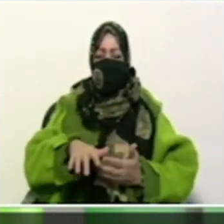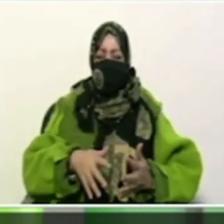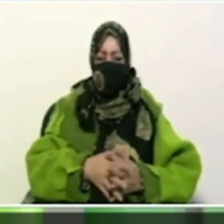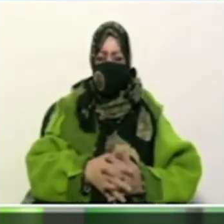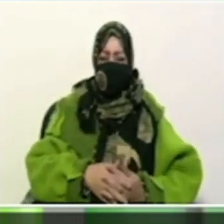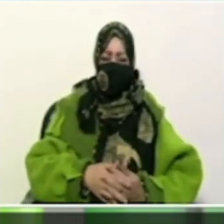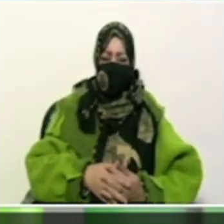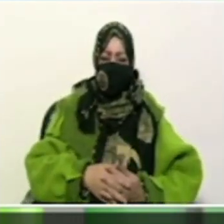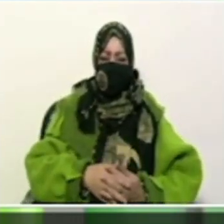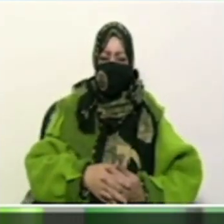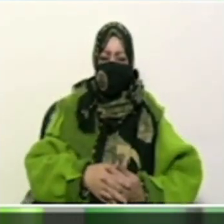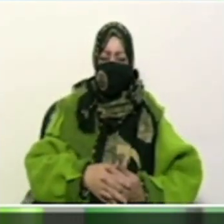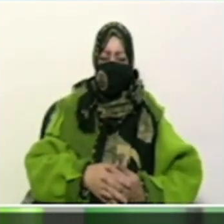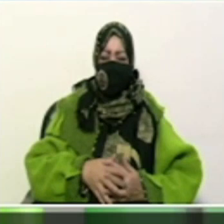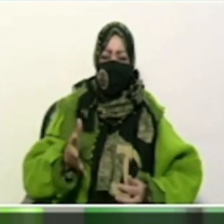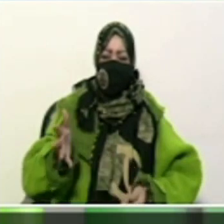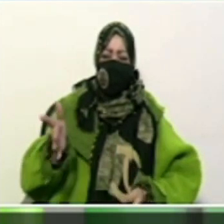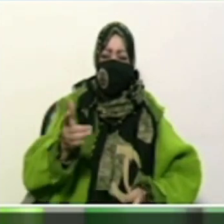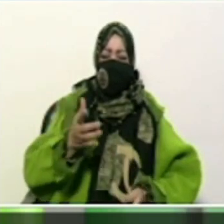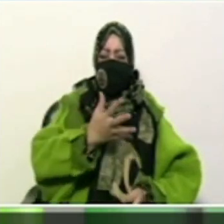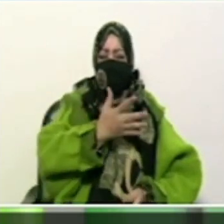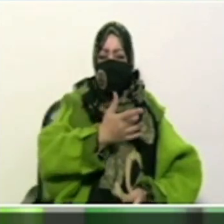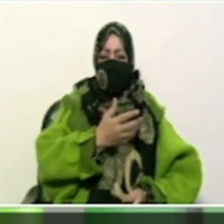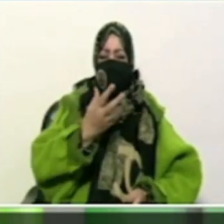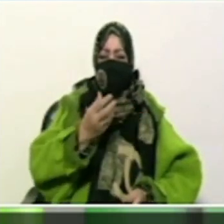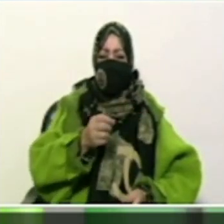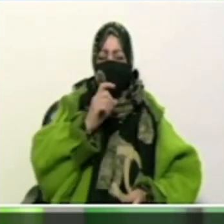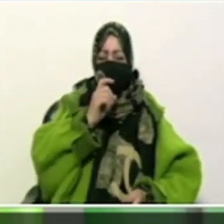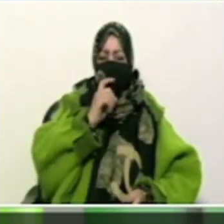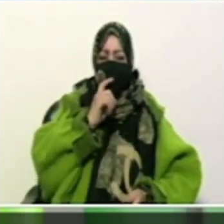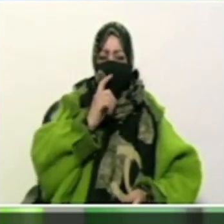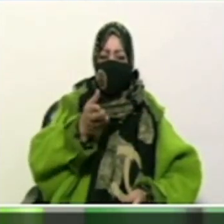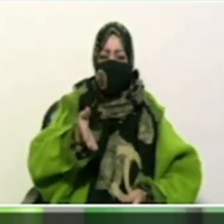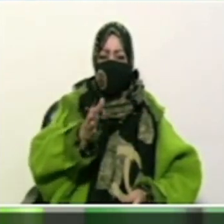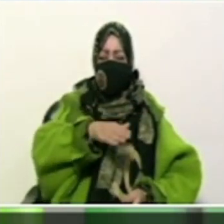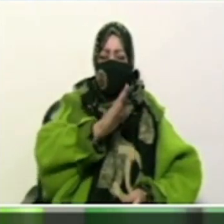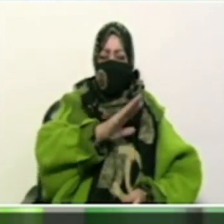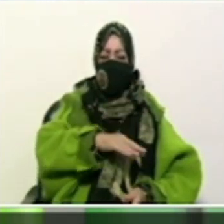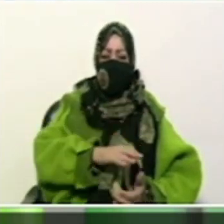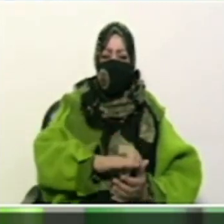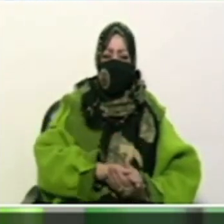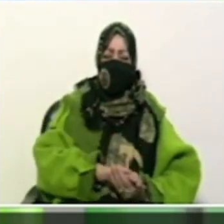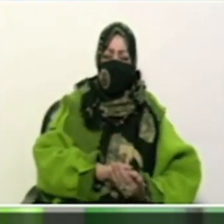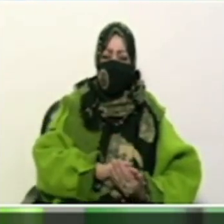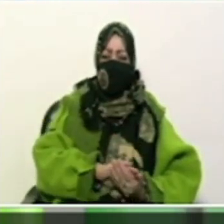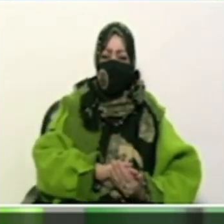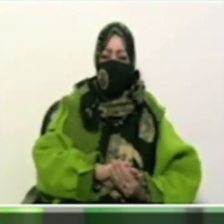بعد؟ لا بعد الام. توفاتهم بعد الام.